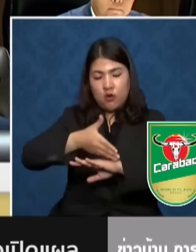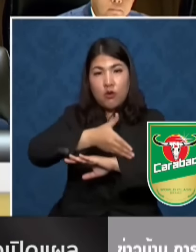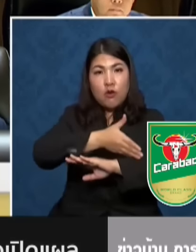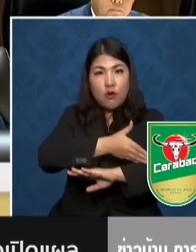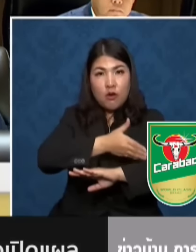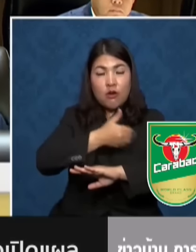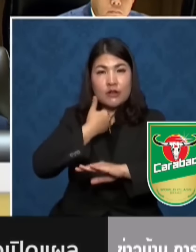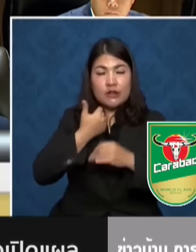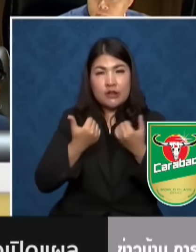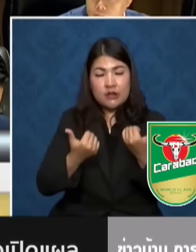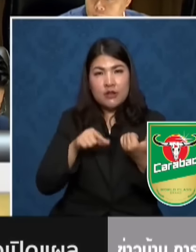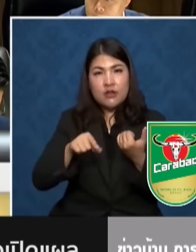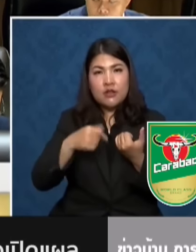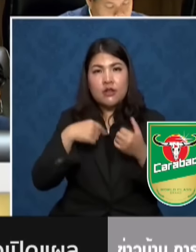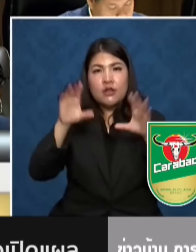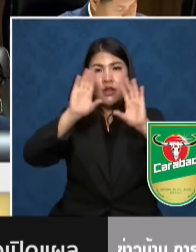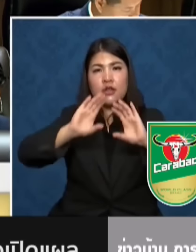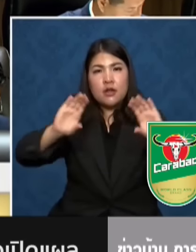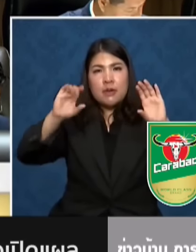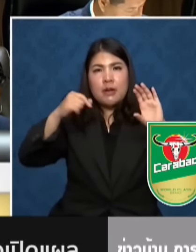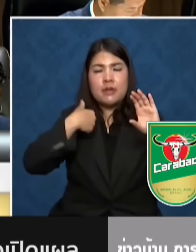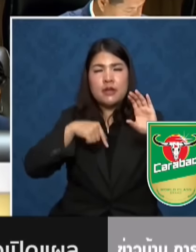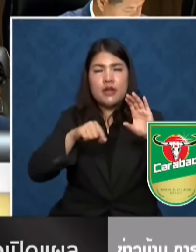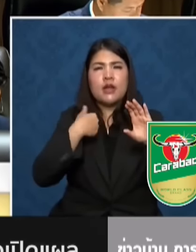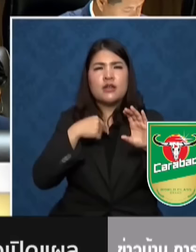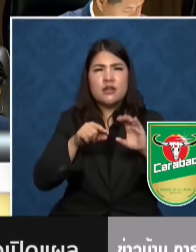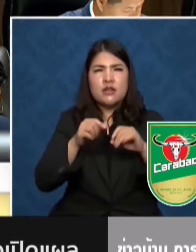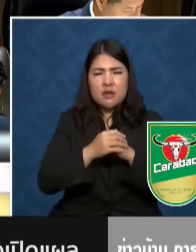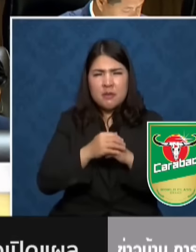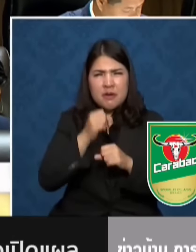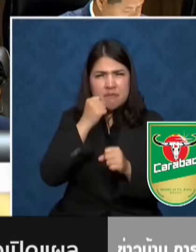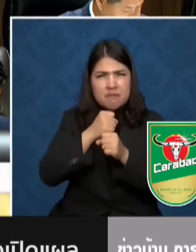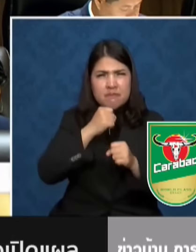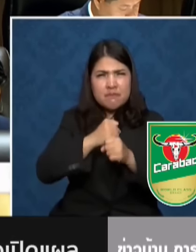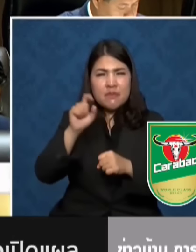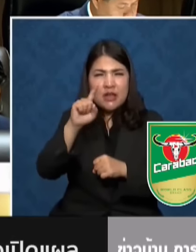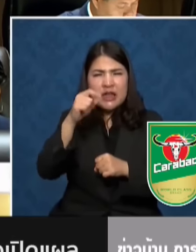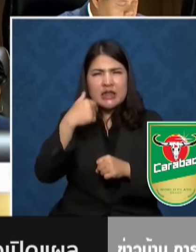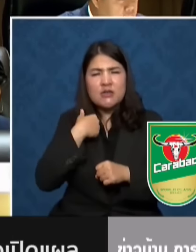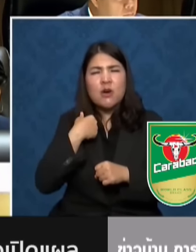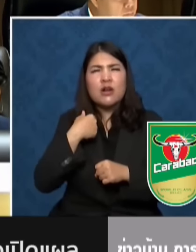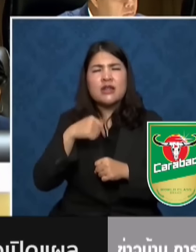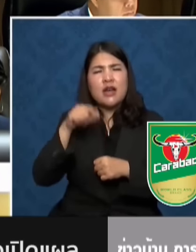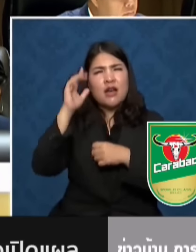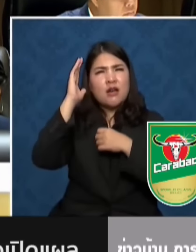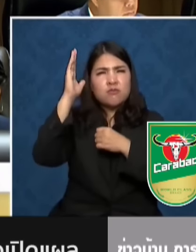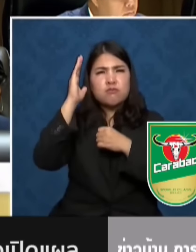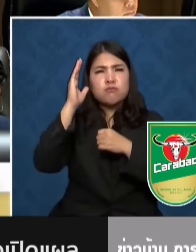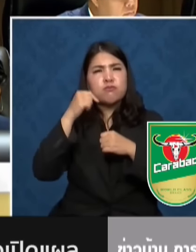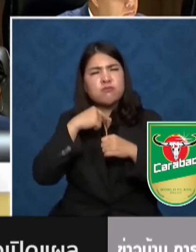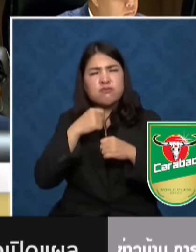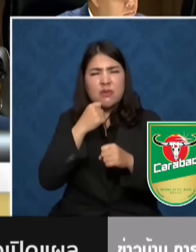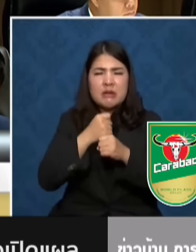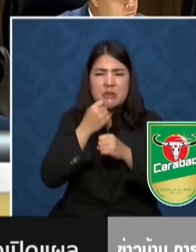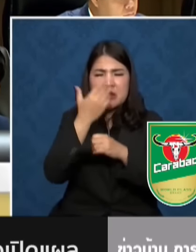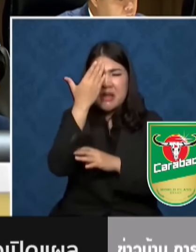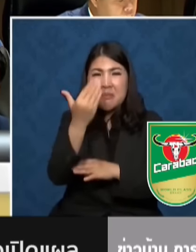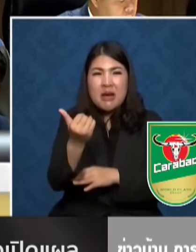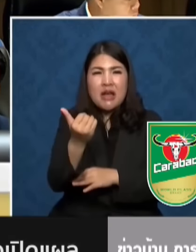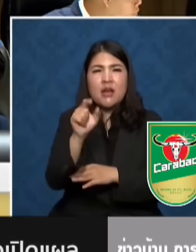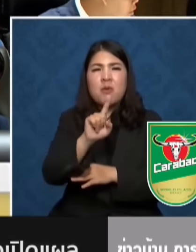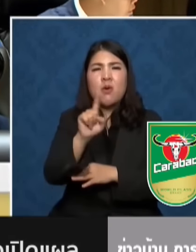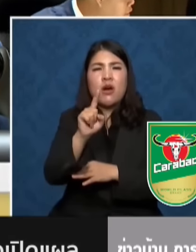กว่าวันมีคนถามว่าบินไปทำการตลาดหรือทำการตลกโอ้โห แรงนะ แรงนะทำการตลาดหรือทำการตลก